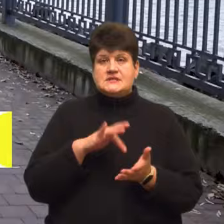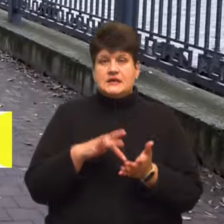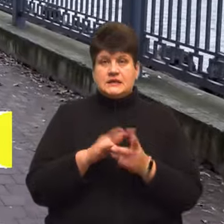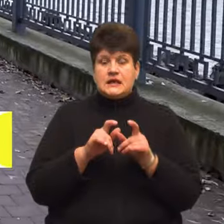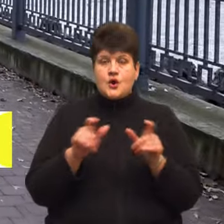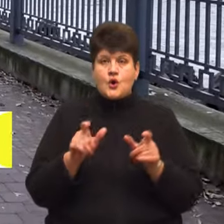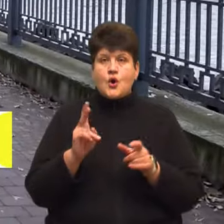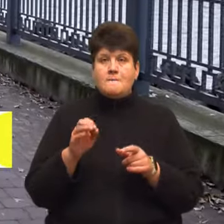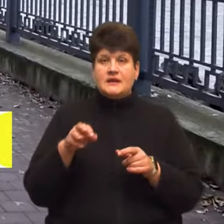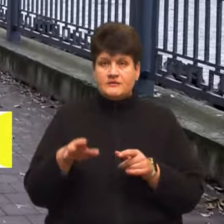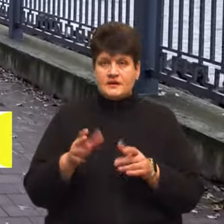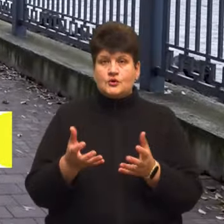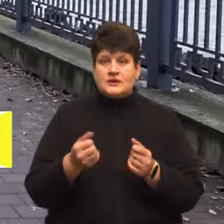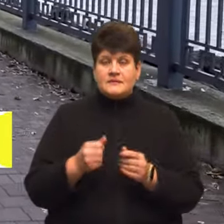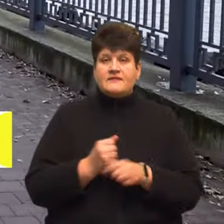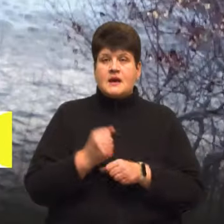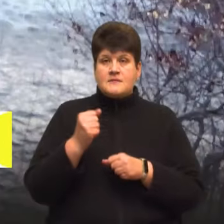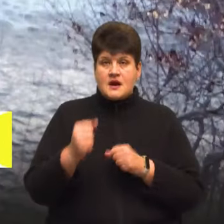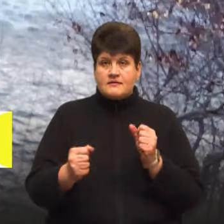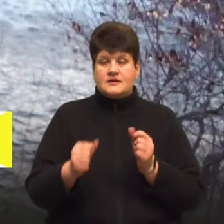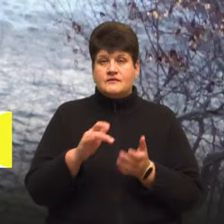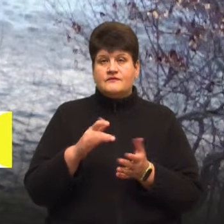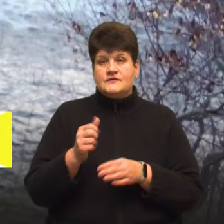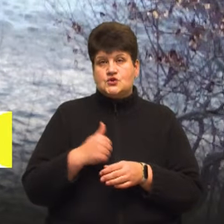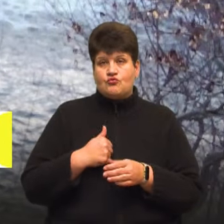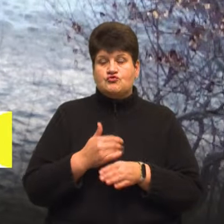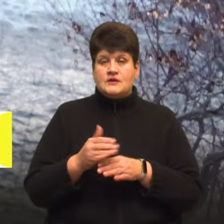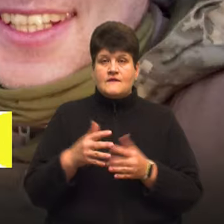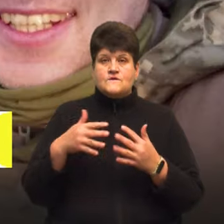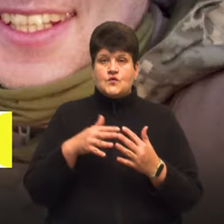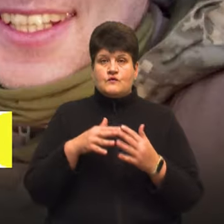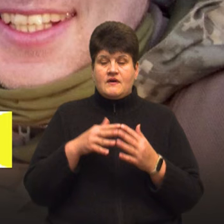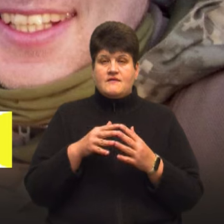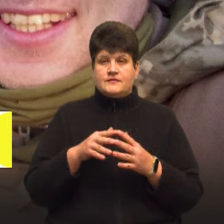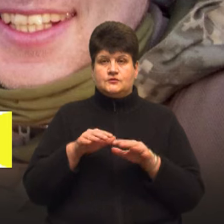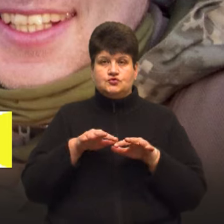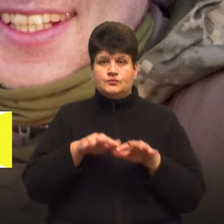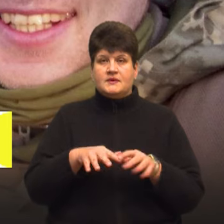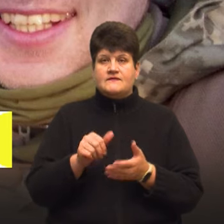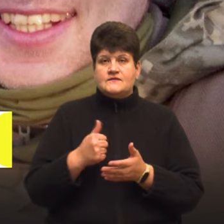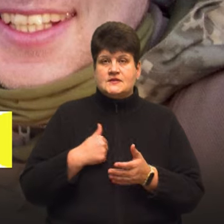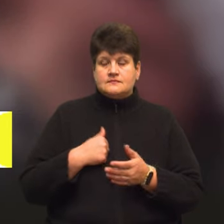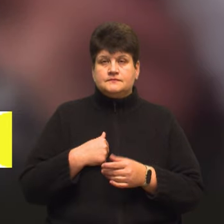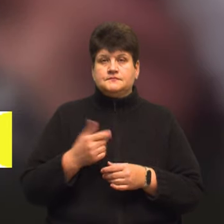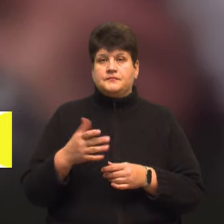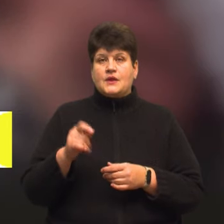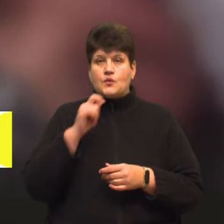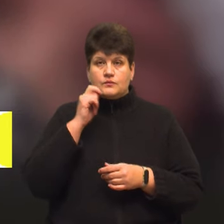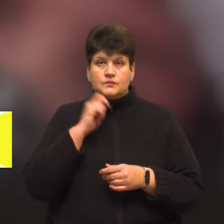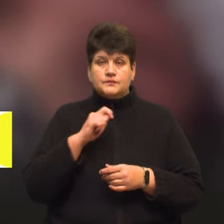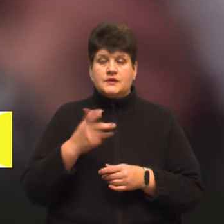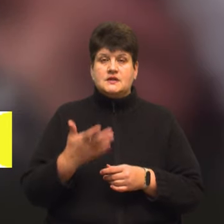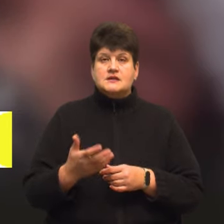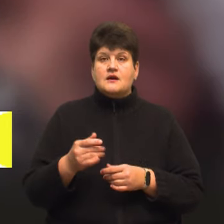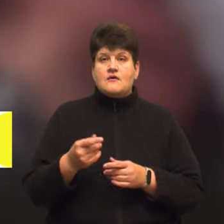у військову частину гвардійськудніпропетровської області воював у десантно-штурмових військах збройних сил України у січні цього року під